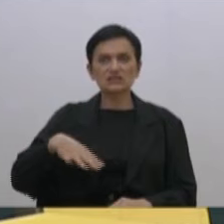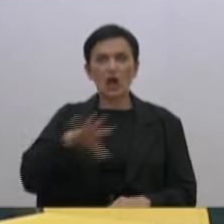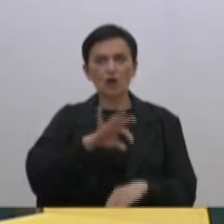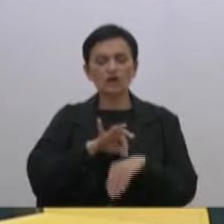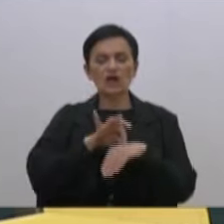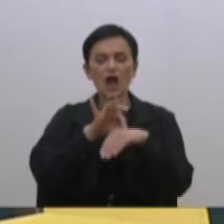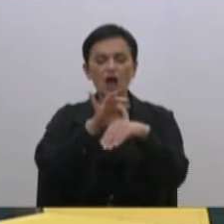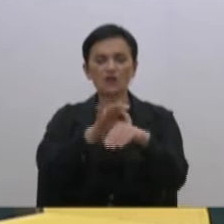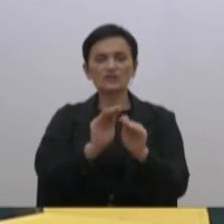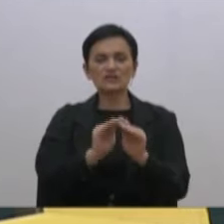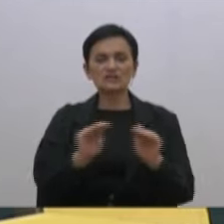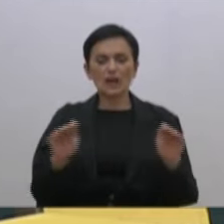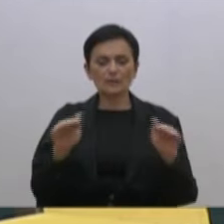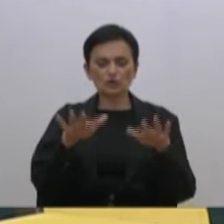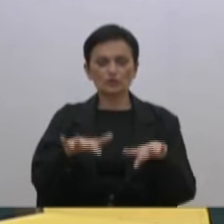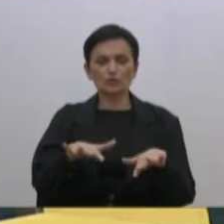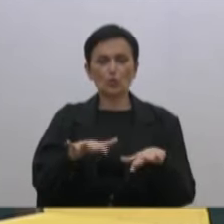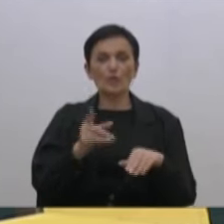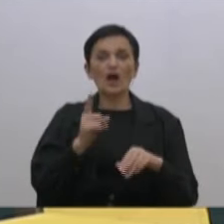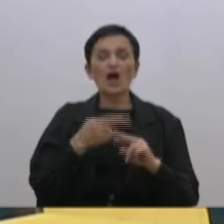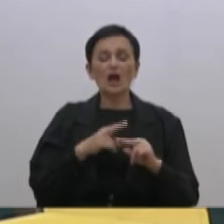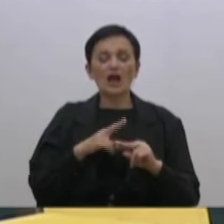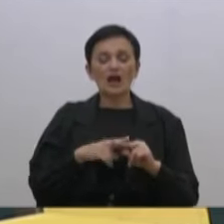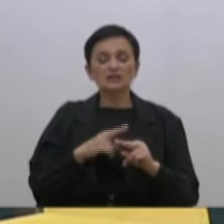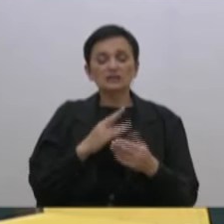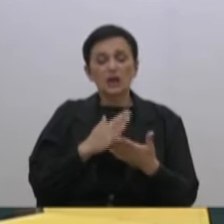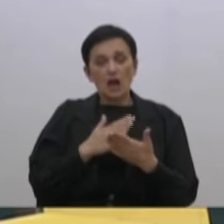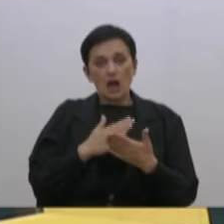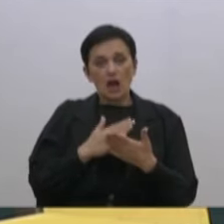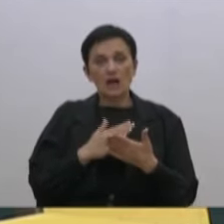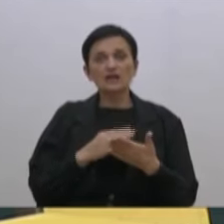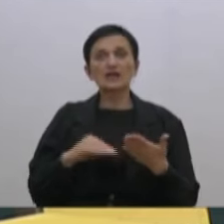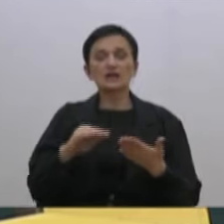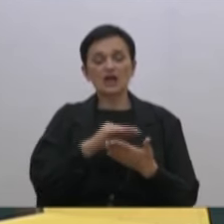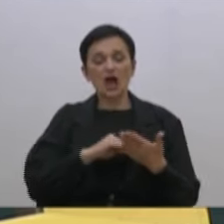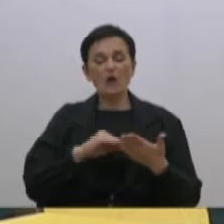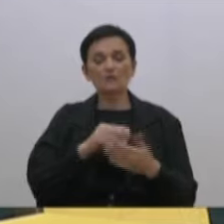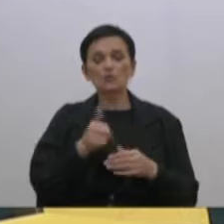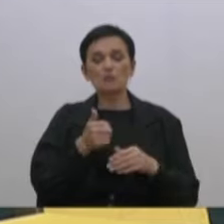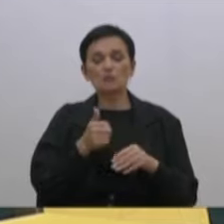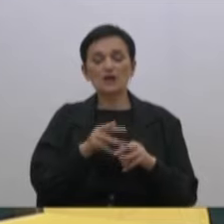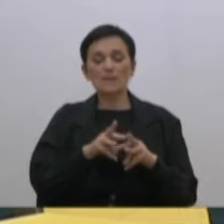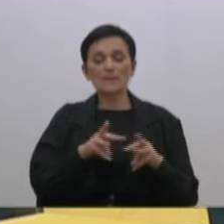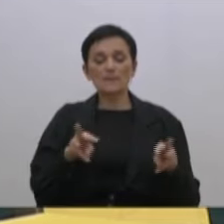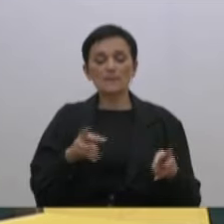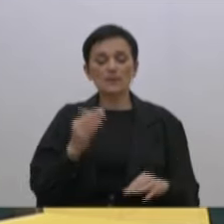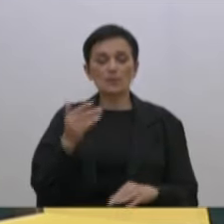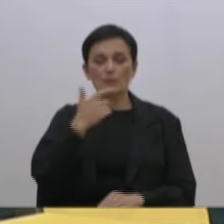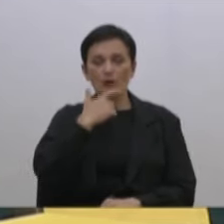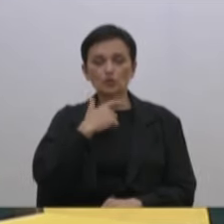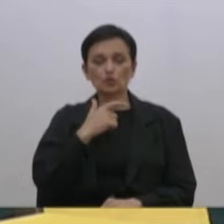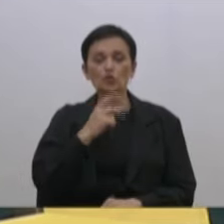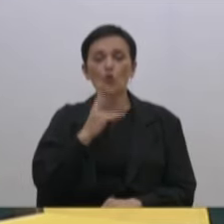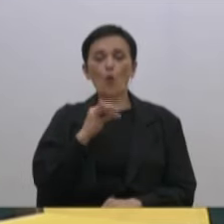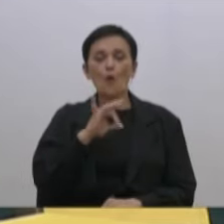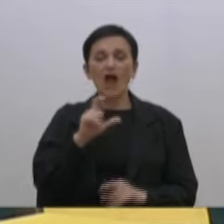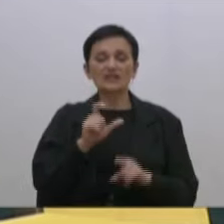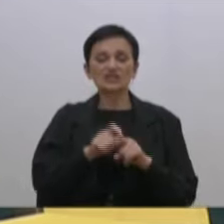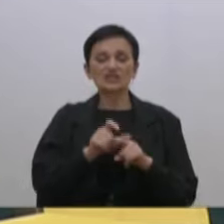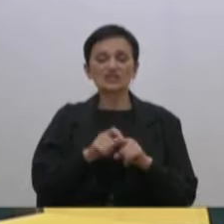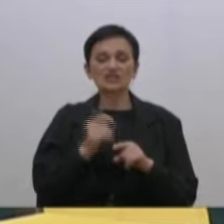გაიყვან სწორედ სამშვიდობაზე. ეს არის, რა თქმა უნდა, კიდევ ერთხელ გავიმეორებ პრემიერ-მინისტრის ბატონი ირაკლი ყობახიძის